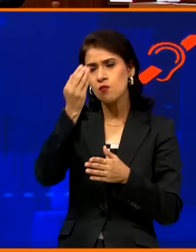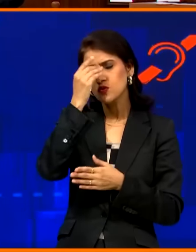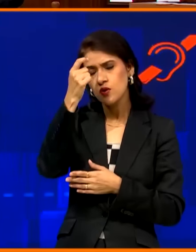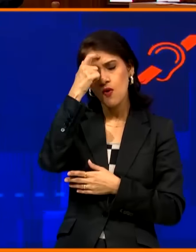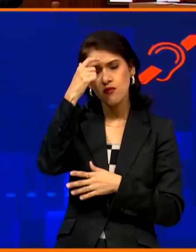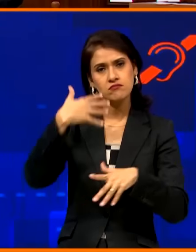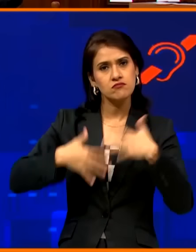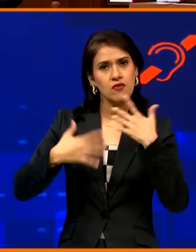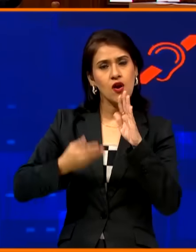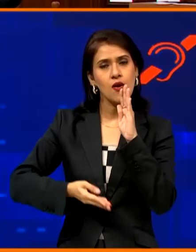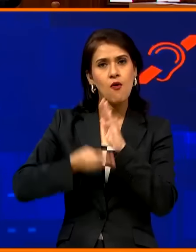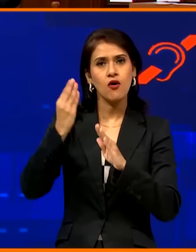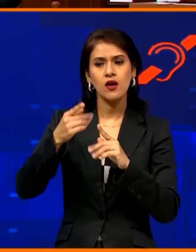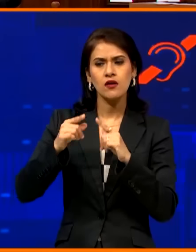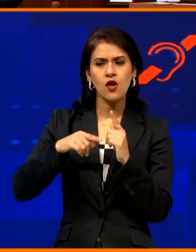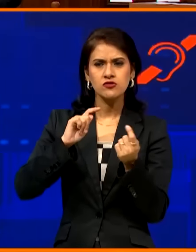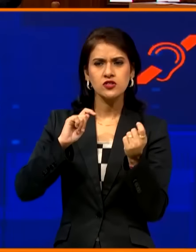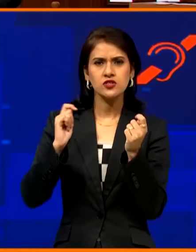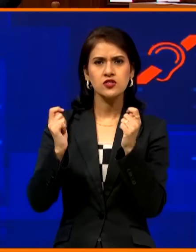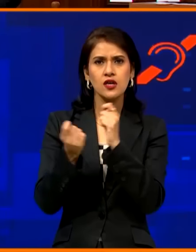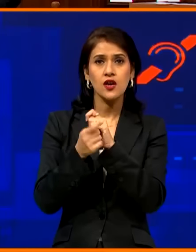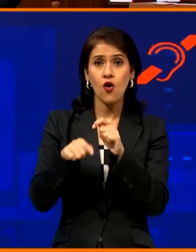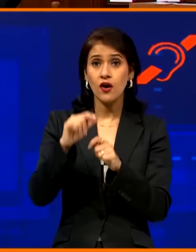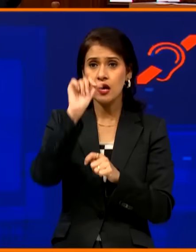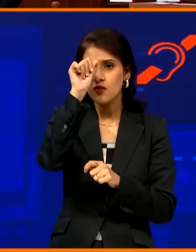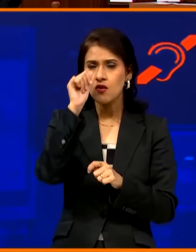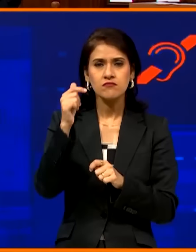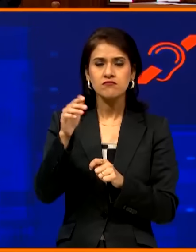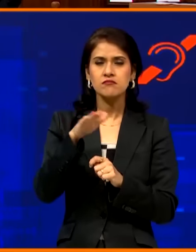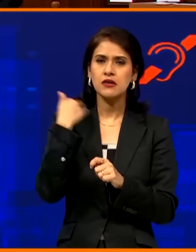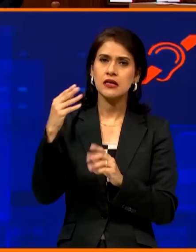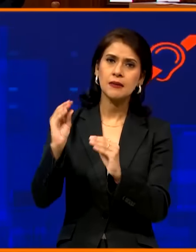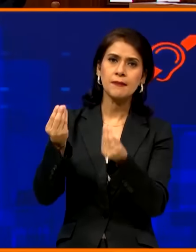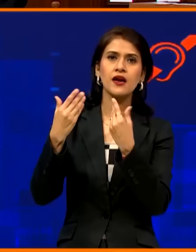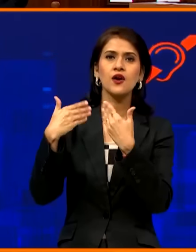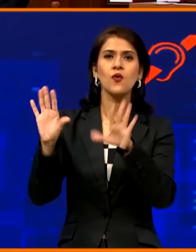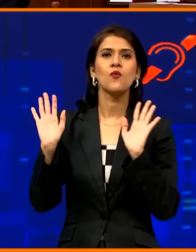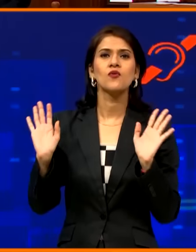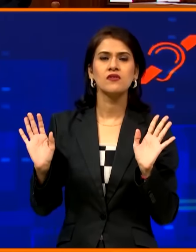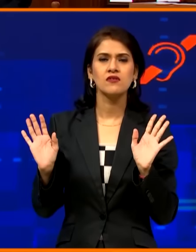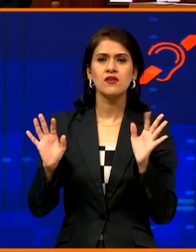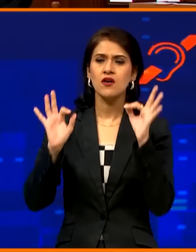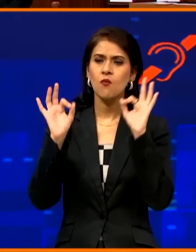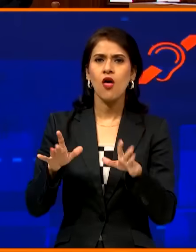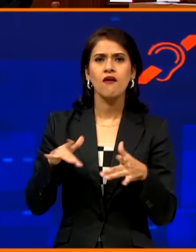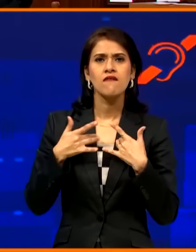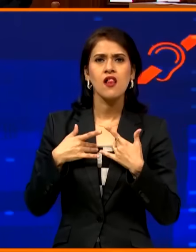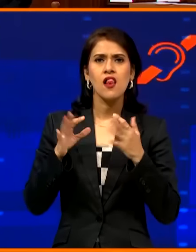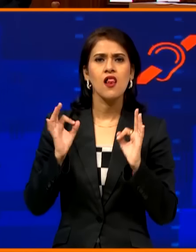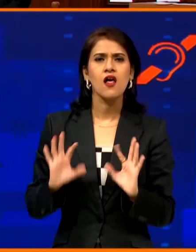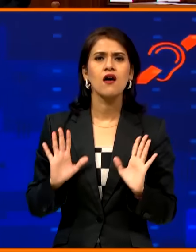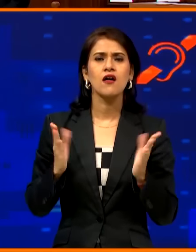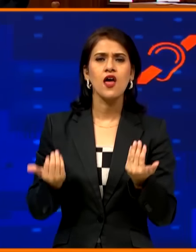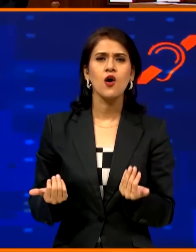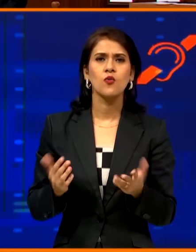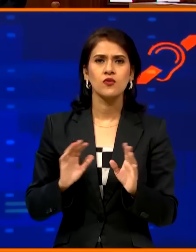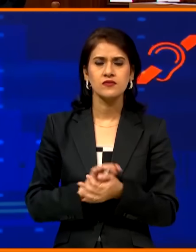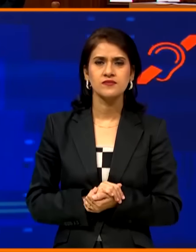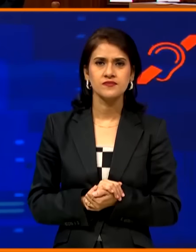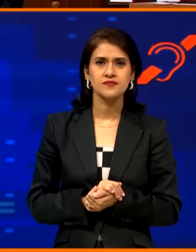माहौल बनाया जा रहा है कि मुसलमान को जिंदा रहने का हक ना हो देखिए एक तरफ